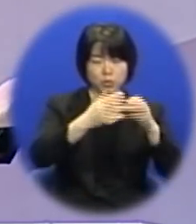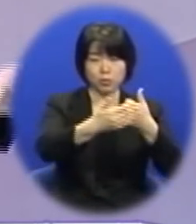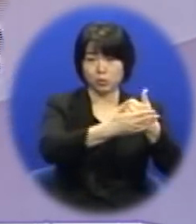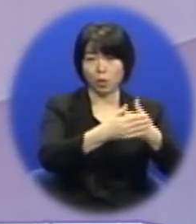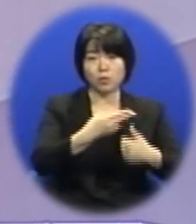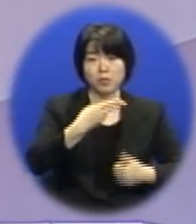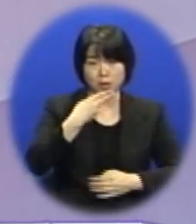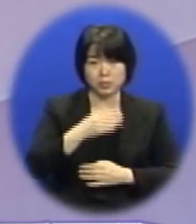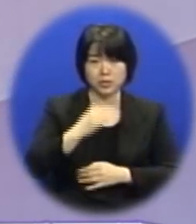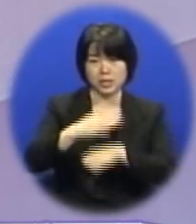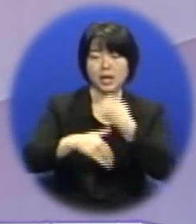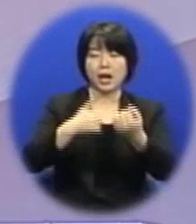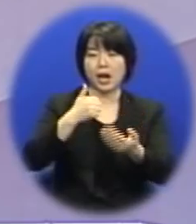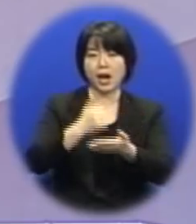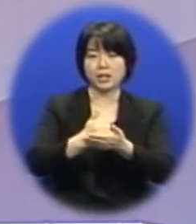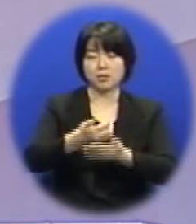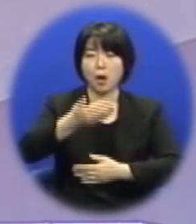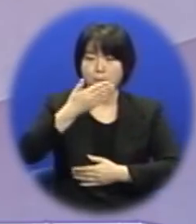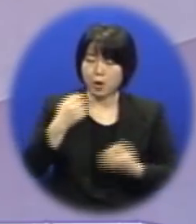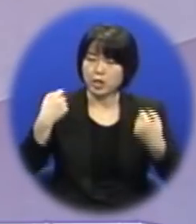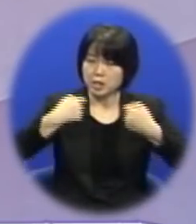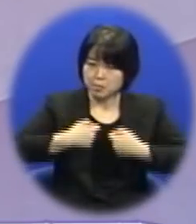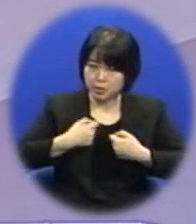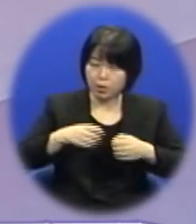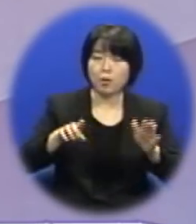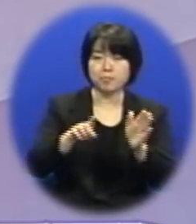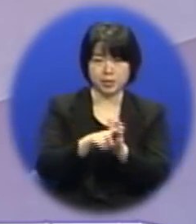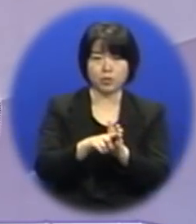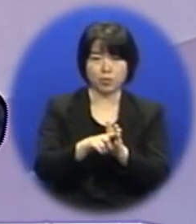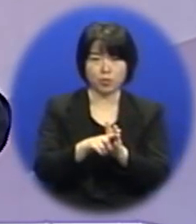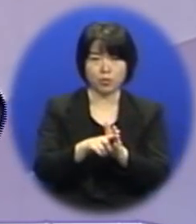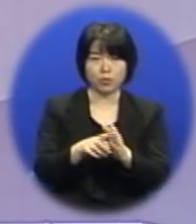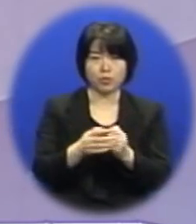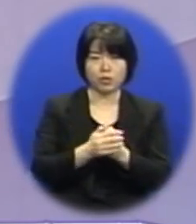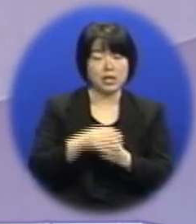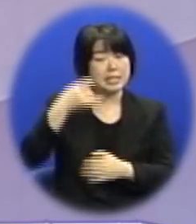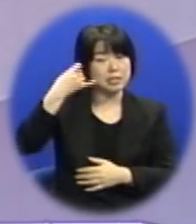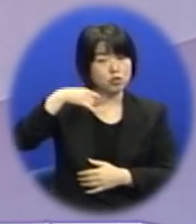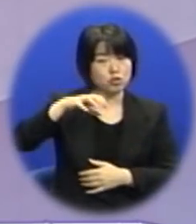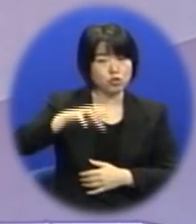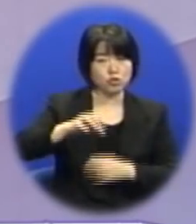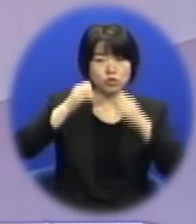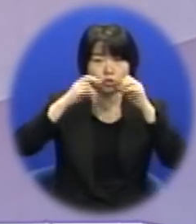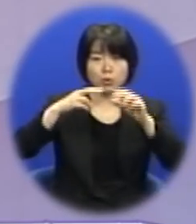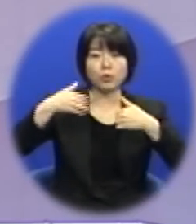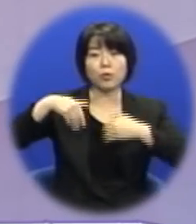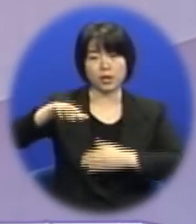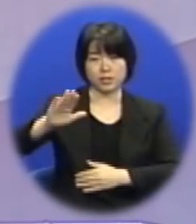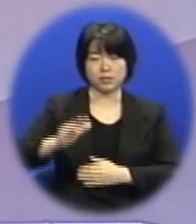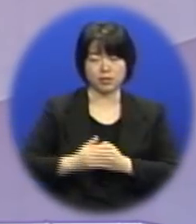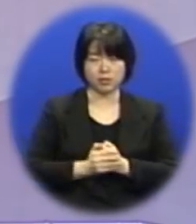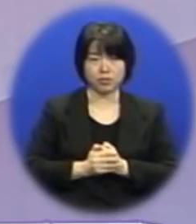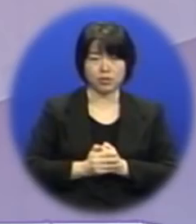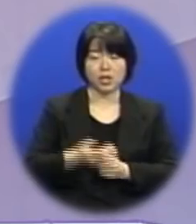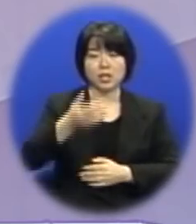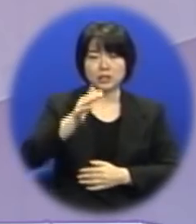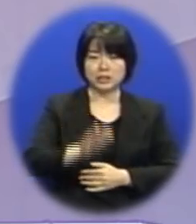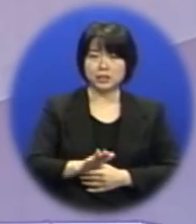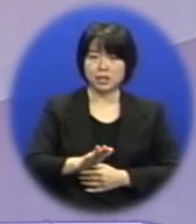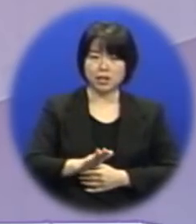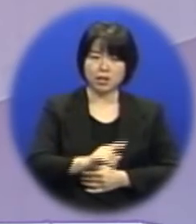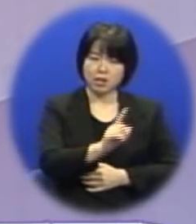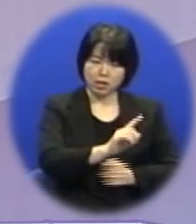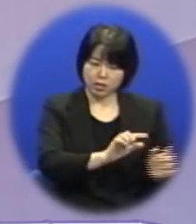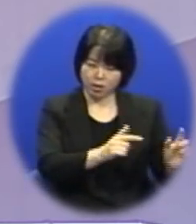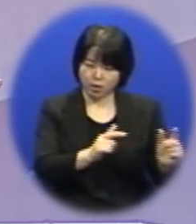없이 하나님이 먹이고 입힐 걸 믿고 중국으로 선교사로 왔습니다. 그러나 이런 저런